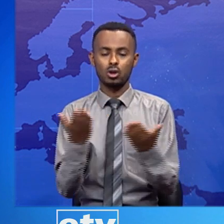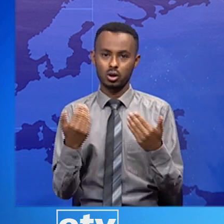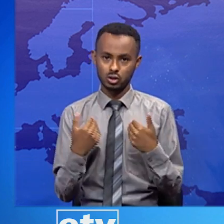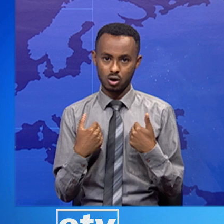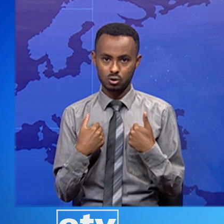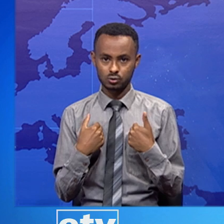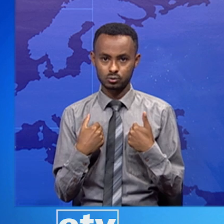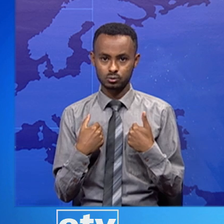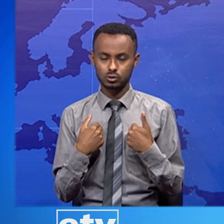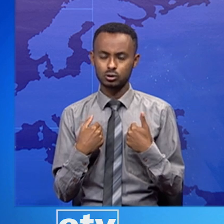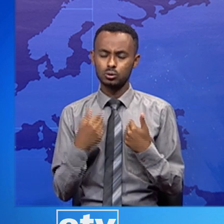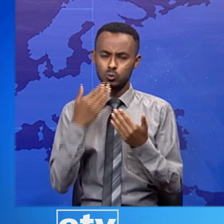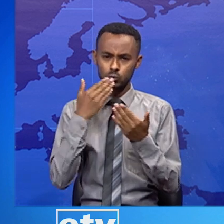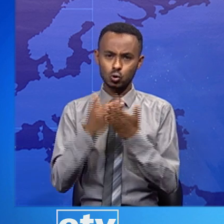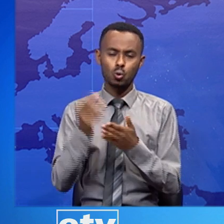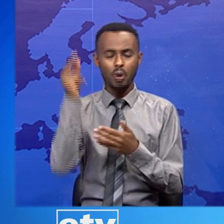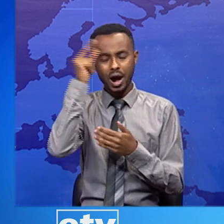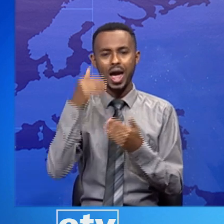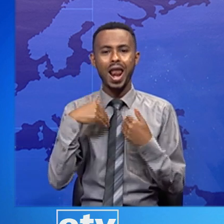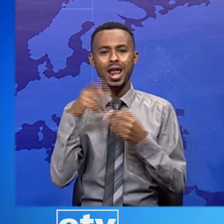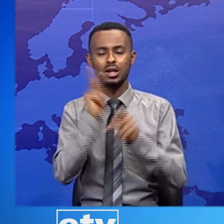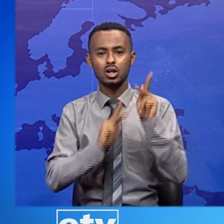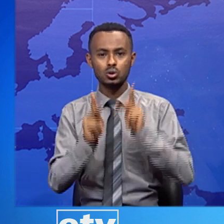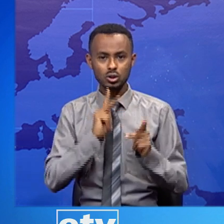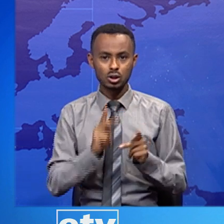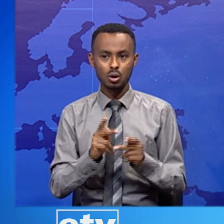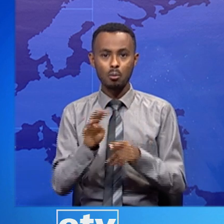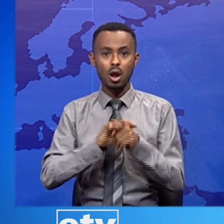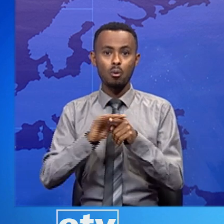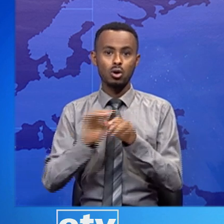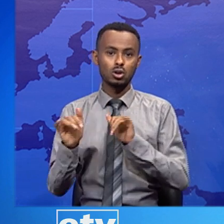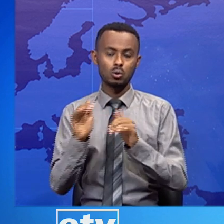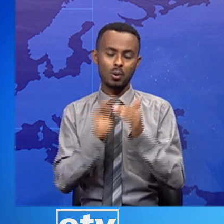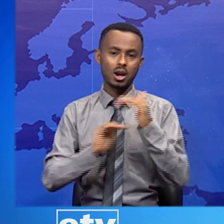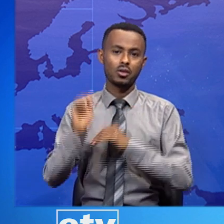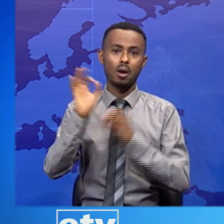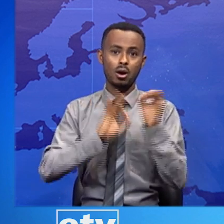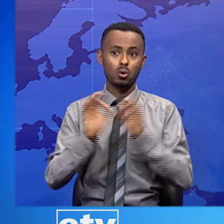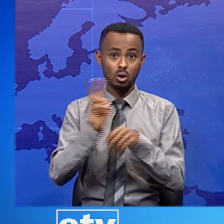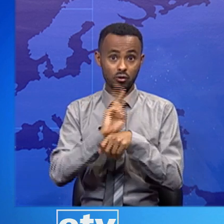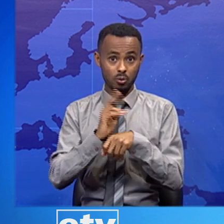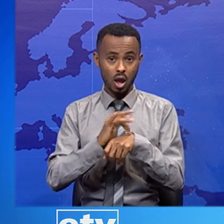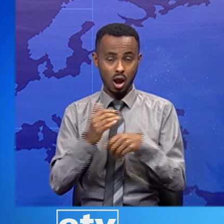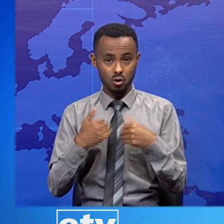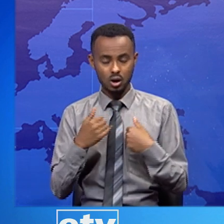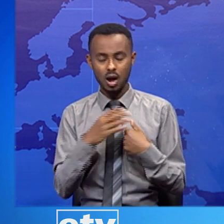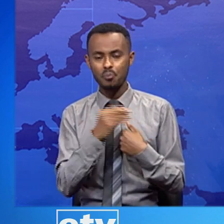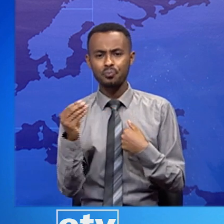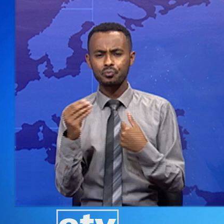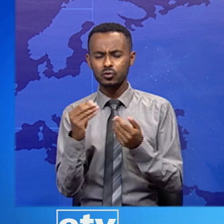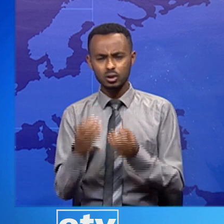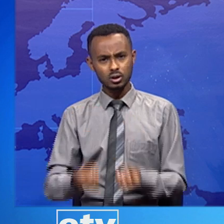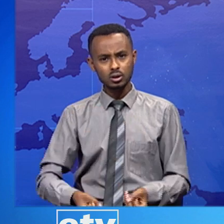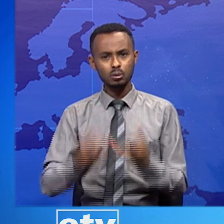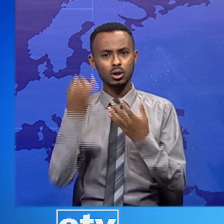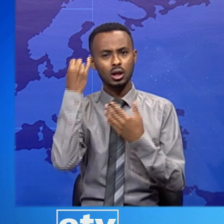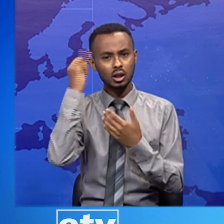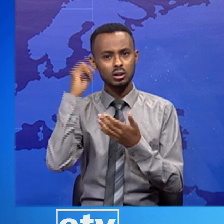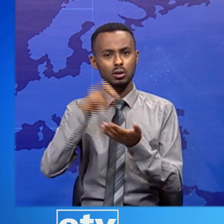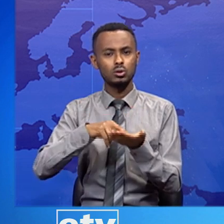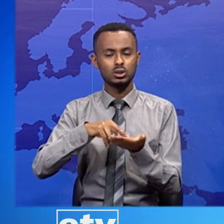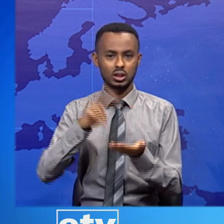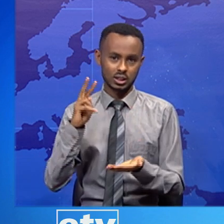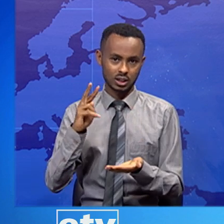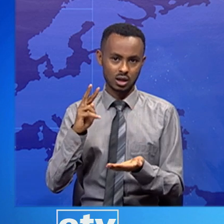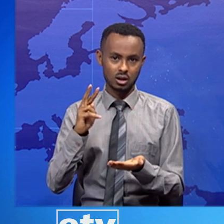ማህበራዊ ጉዳዮች አሉ ቱባ ባህል ያለን ህዝቦች ነን እንግዲህ ባለሙያዎች ደግሞ የበለጠ ያብራሩታል ፊልሙ ላይ ያሉትና በርካታ